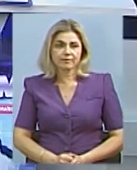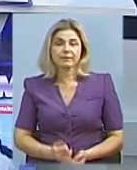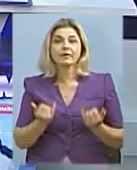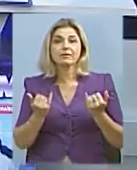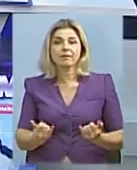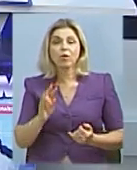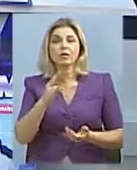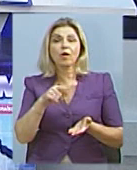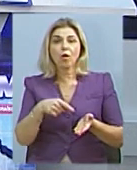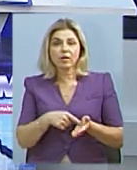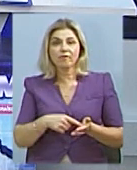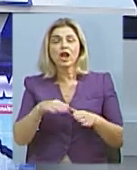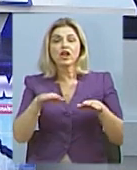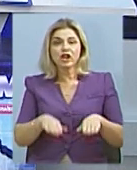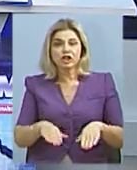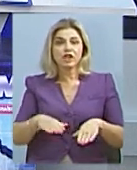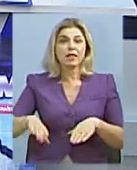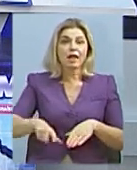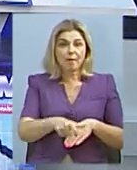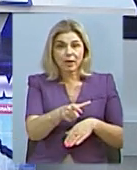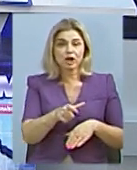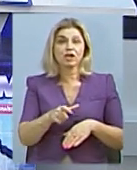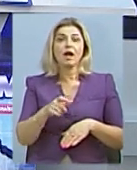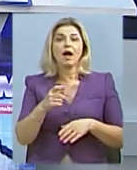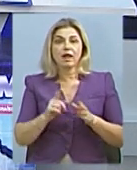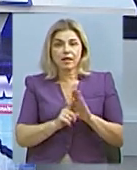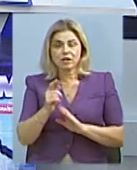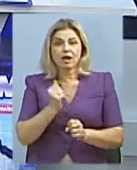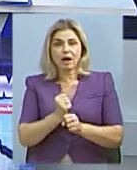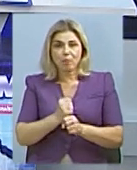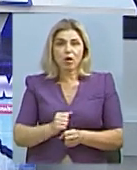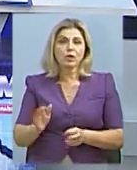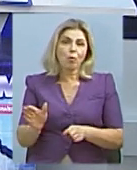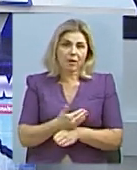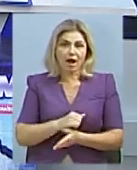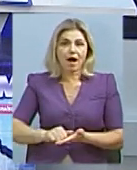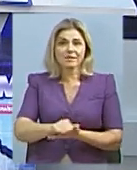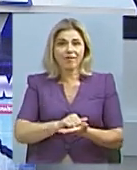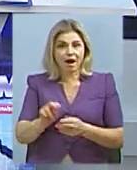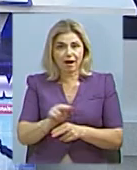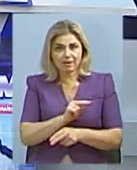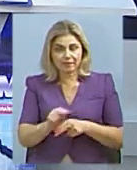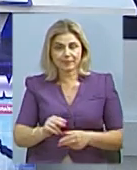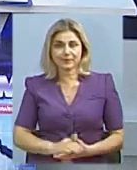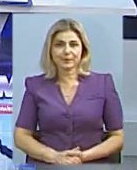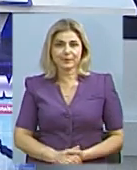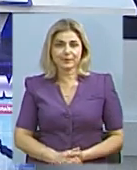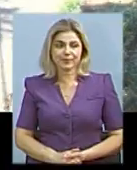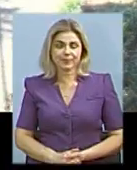Сьогодні у Миколаєві на Нижній набережній розпочали роботи зі зняття асфальту за проєктами Агенції розвитку Миколаєва.